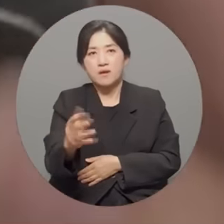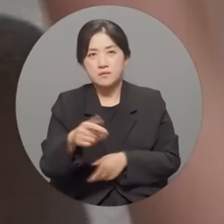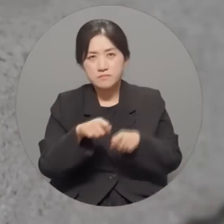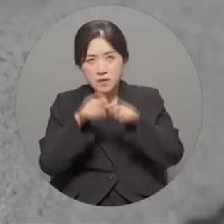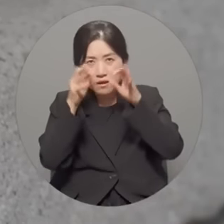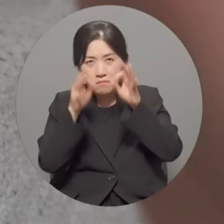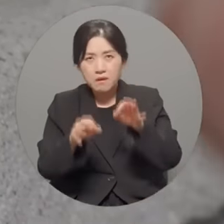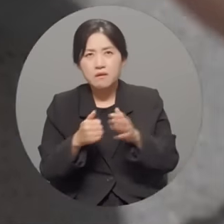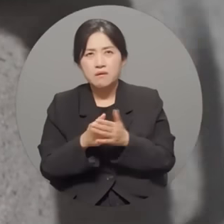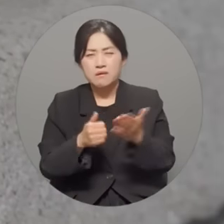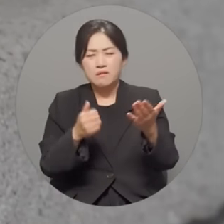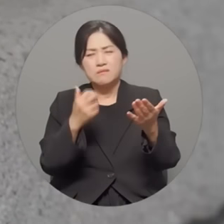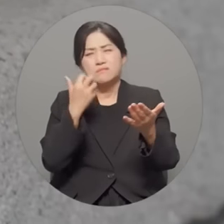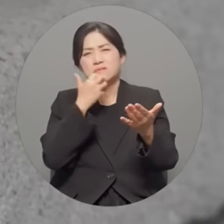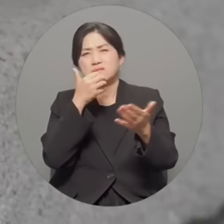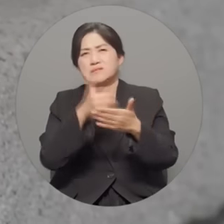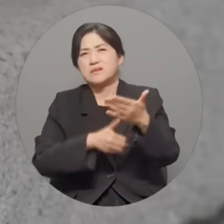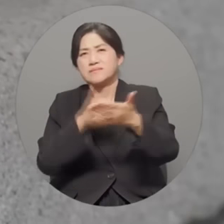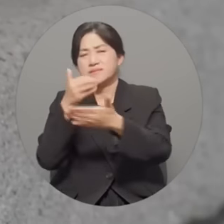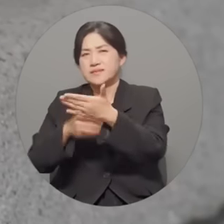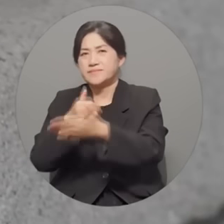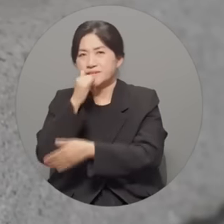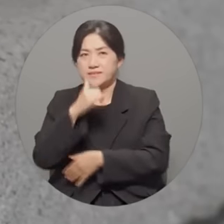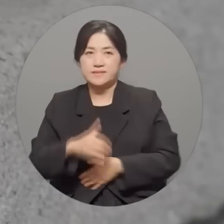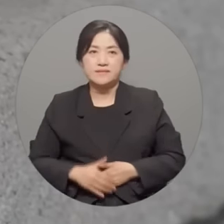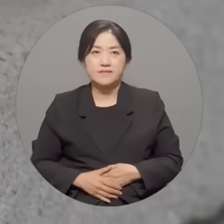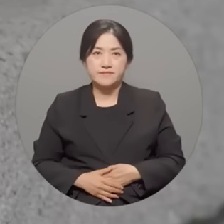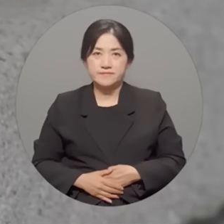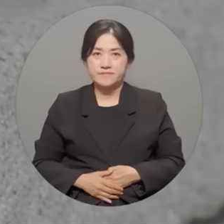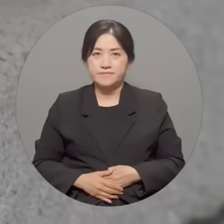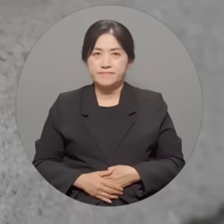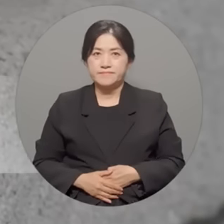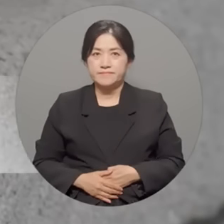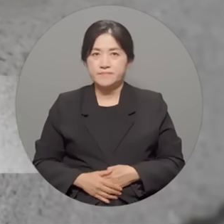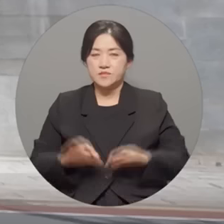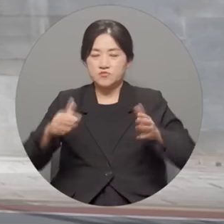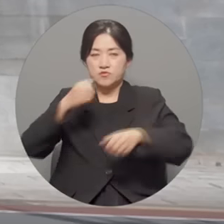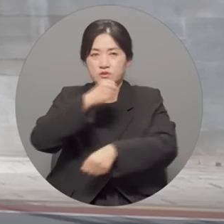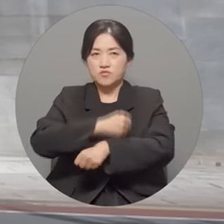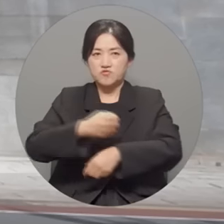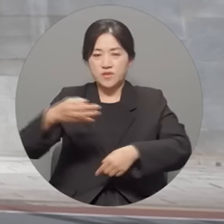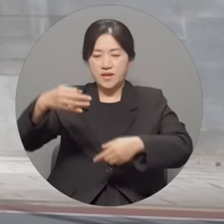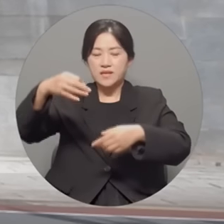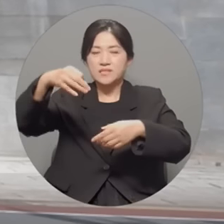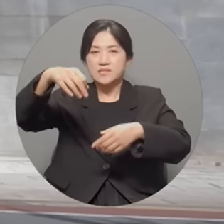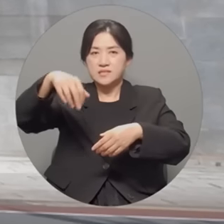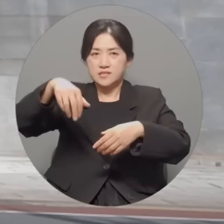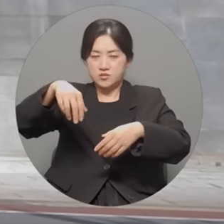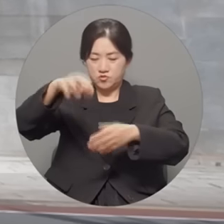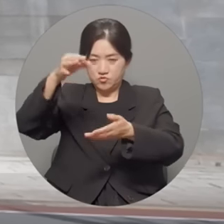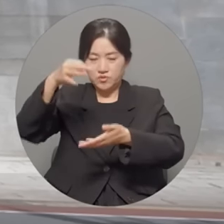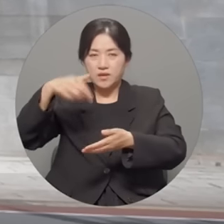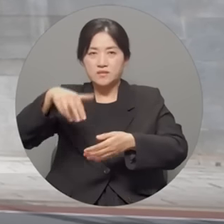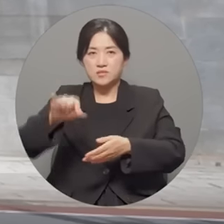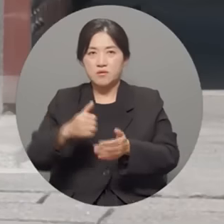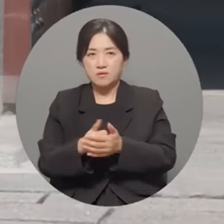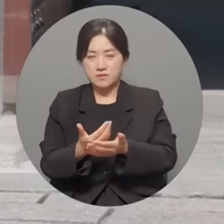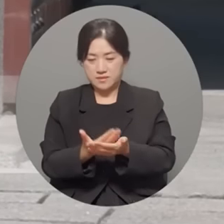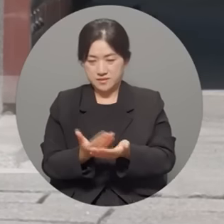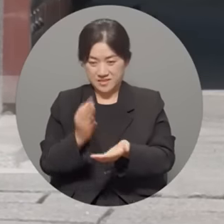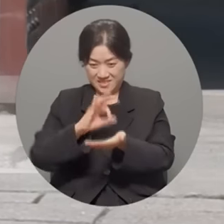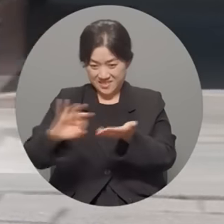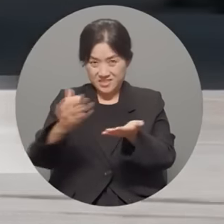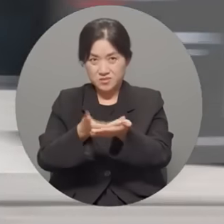보면 아직도 이렇게 낙서의 흔적이 남아있습니다. 국가유산청은 감정평가기관을 통해 평가한 복구 금액을